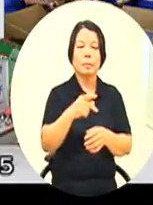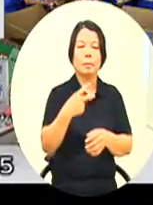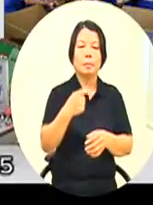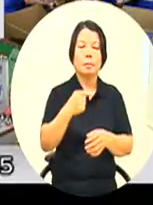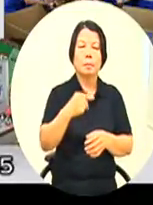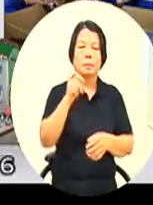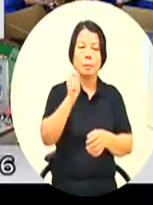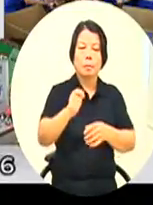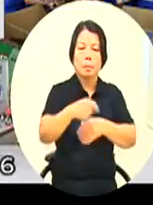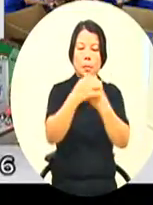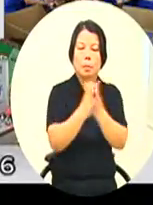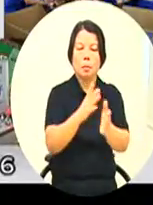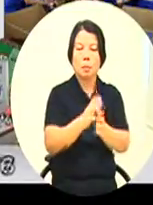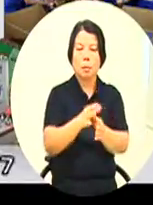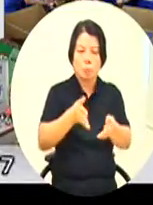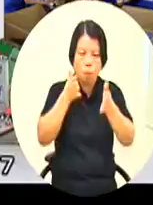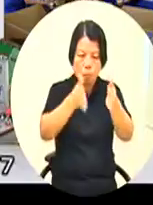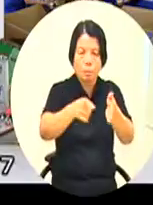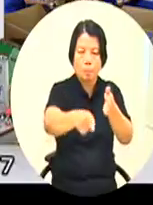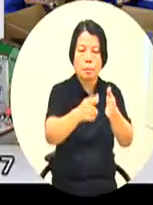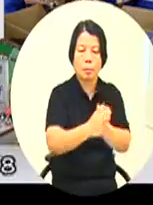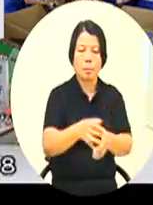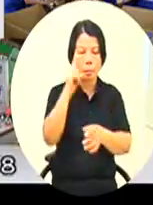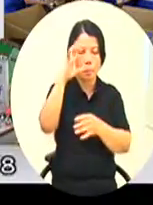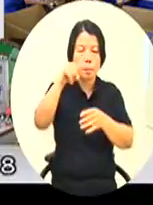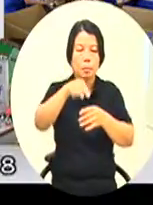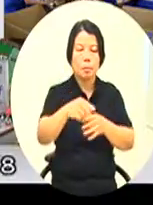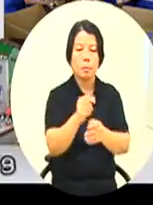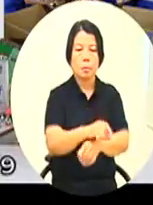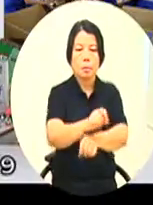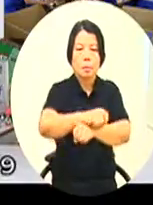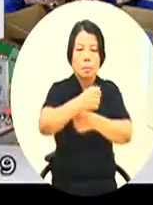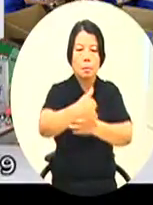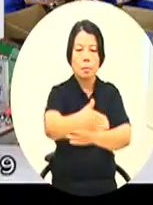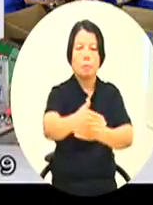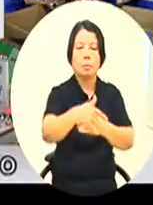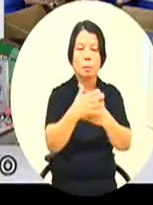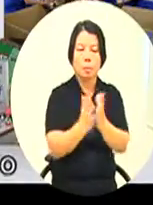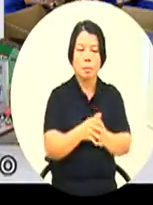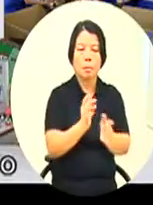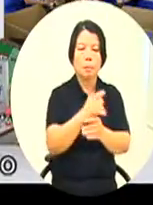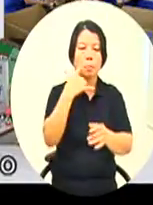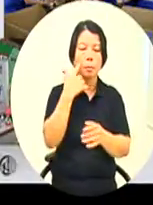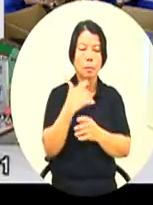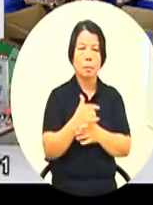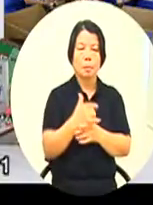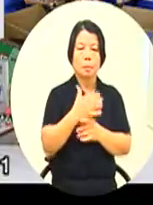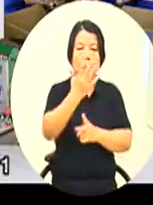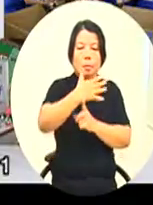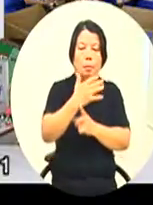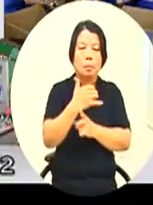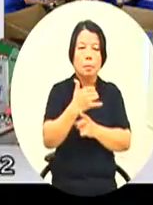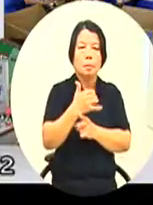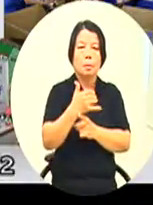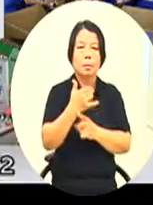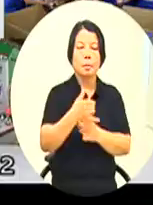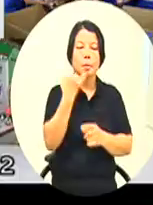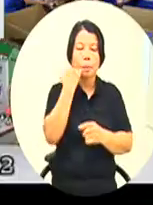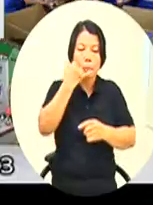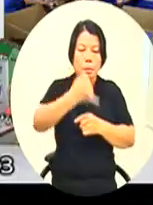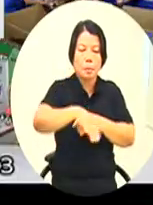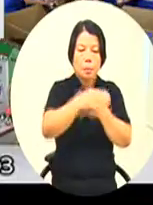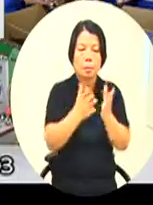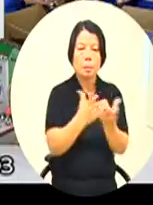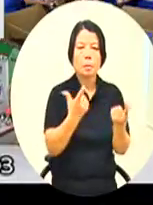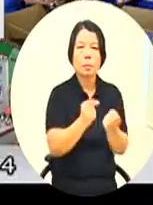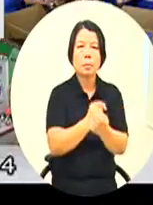就超过30场的创客的课程。那我们旗津国小的这个优秀团队呢，也得到美国这个2016